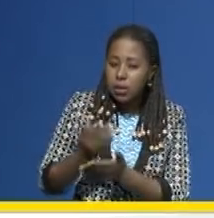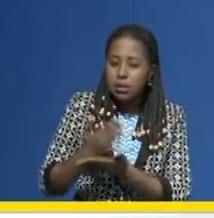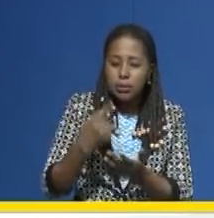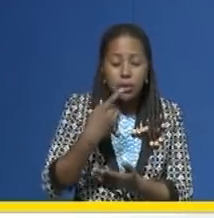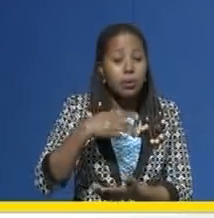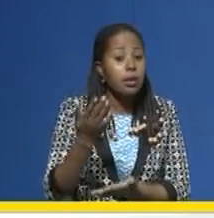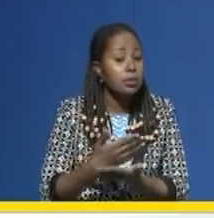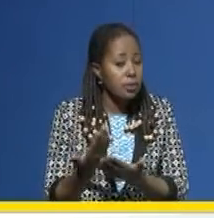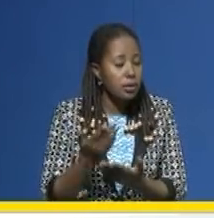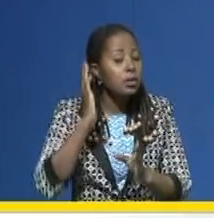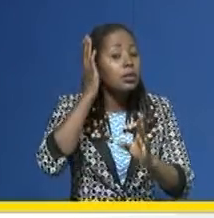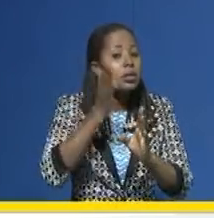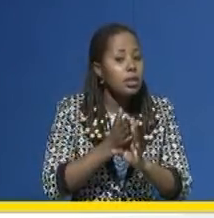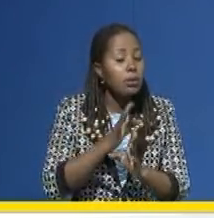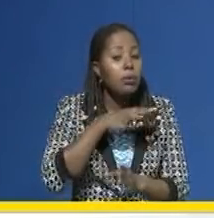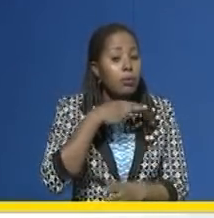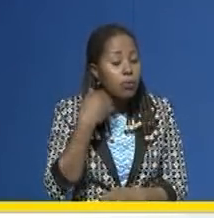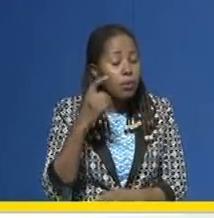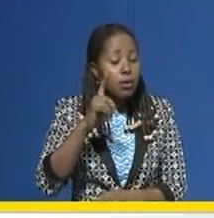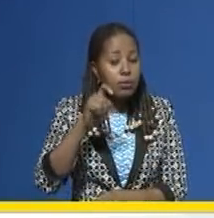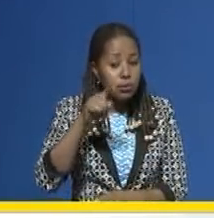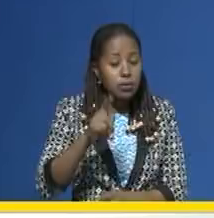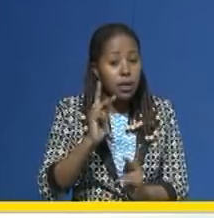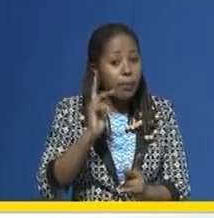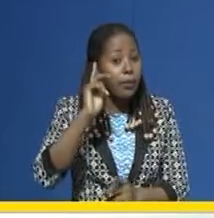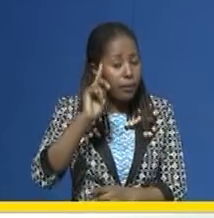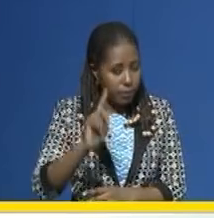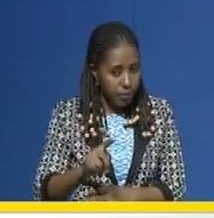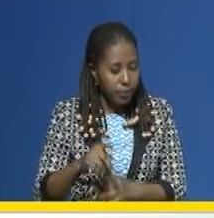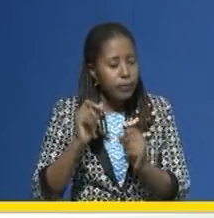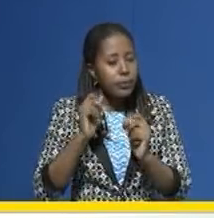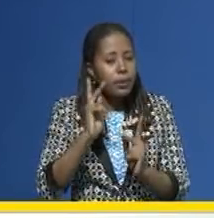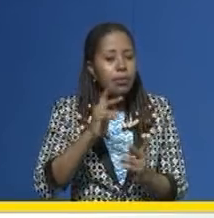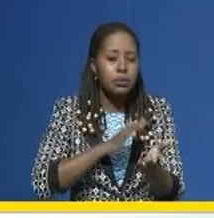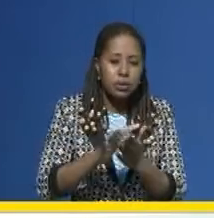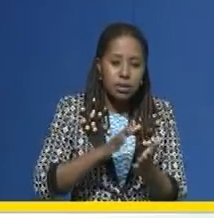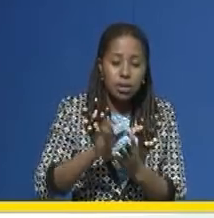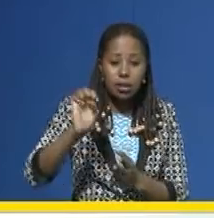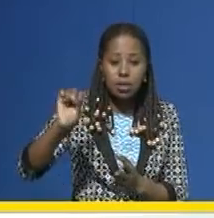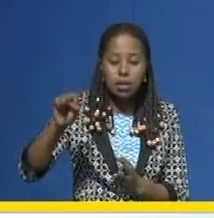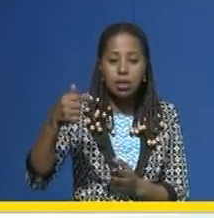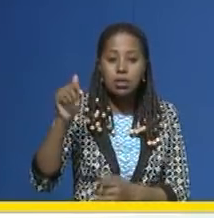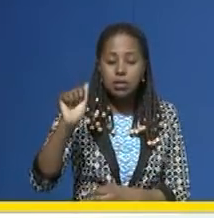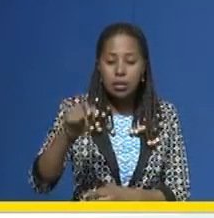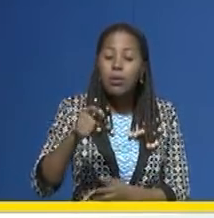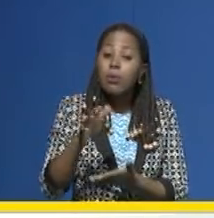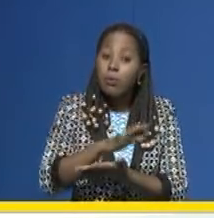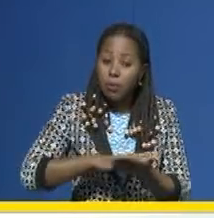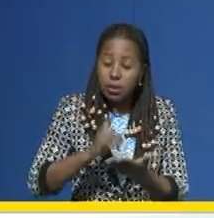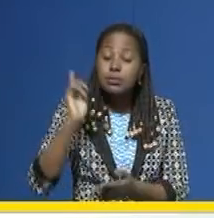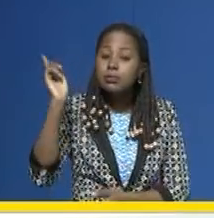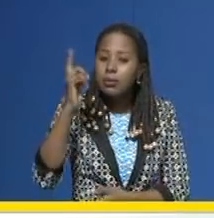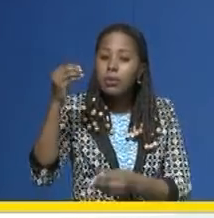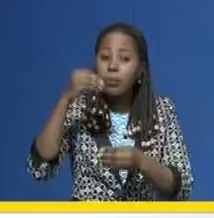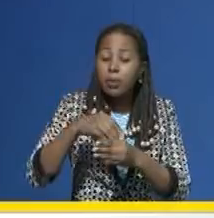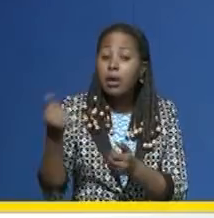moja kwenda nyingine, lengo likiwa ni kuua masalia ya virusi endapo vitakuwepo. Lakini kama anavyotueleza Isabella Malisa, uwanja huo wa kimataifa